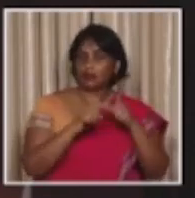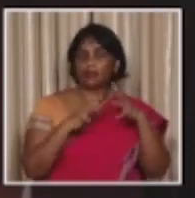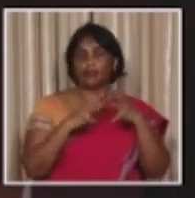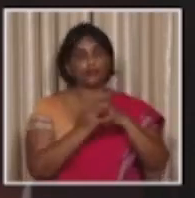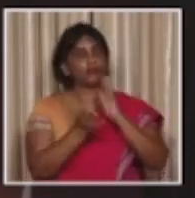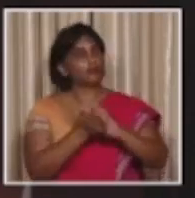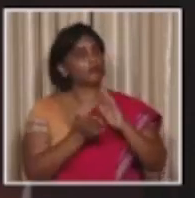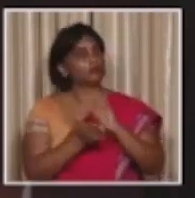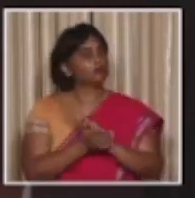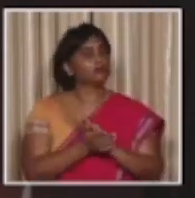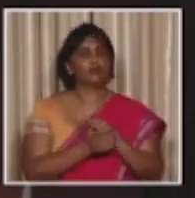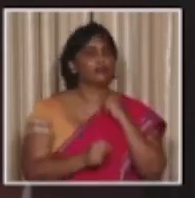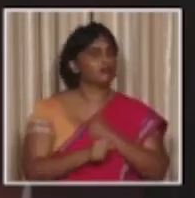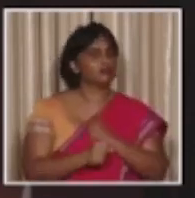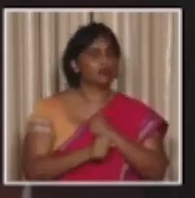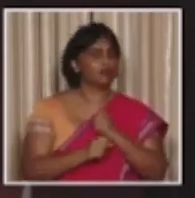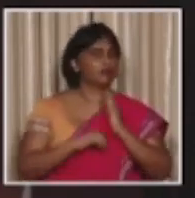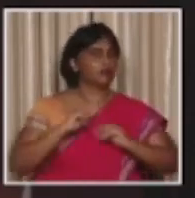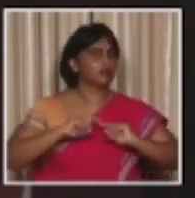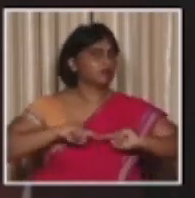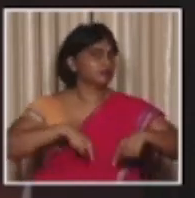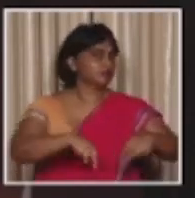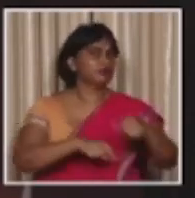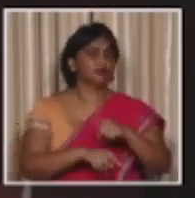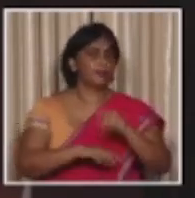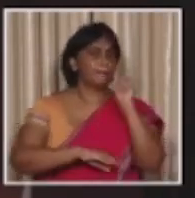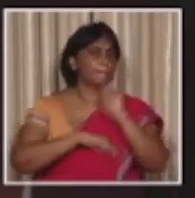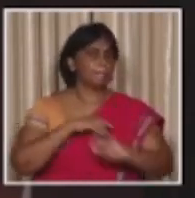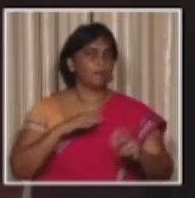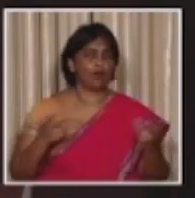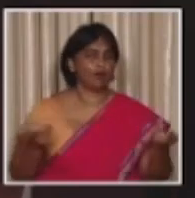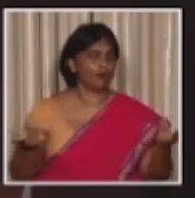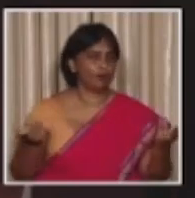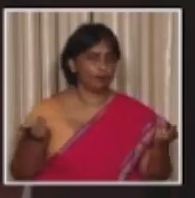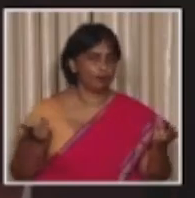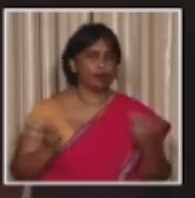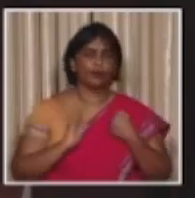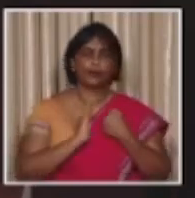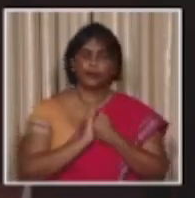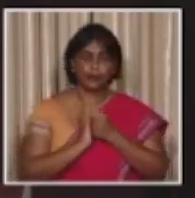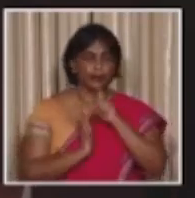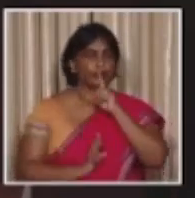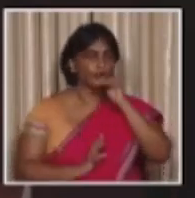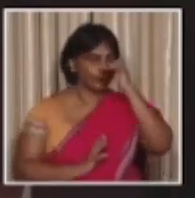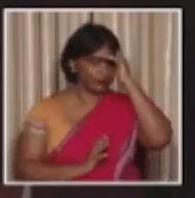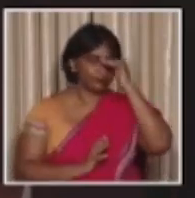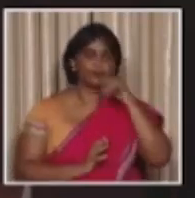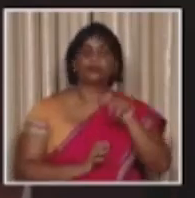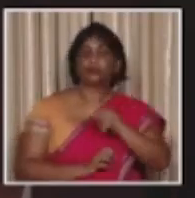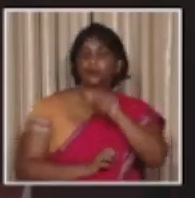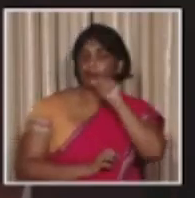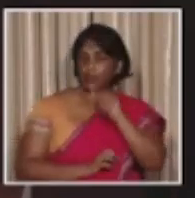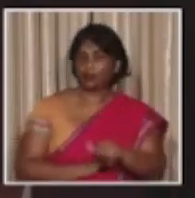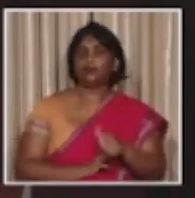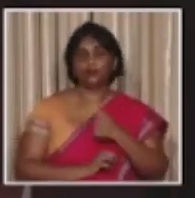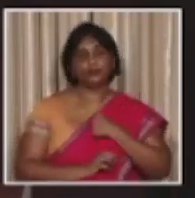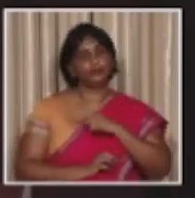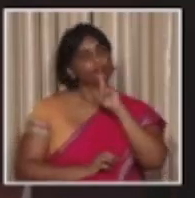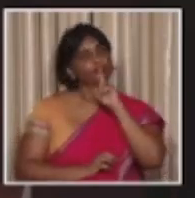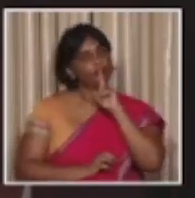සුභසාධනය වෙනුවෙන් රජයේ ක්‍රියාත්මක කරන සැලැස්ම කුමක්ද? ගරු කතානායකතුමනි, ඇත්ත වශයෙන්ම කතා